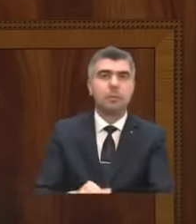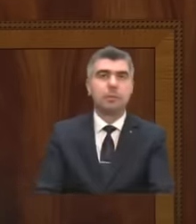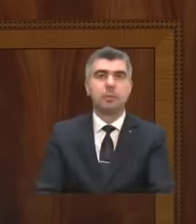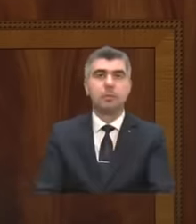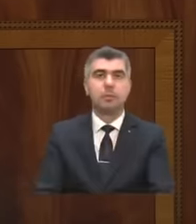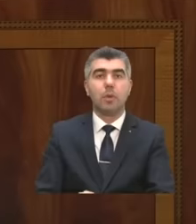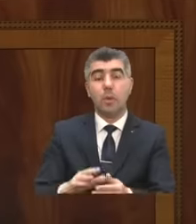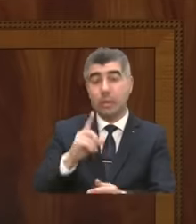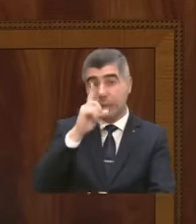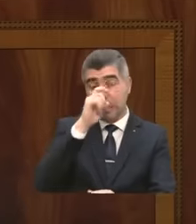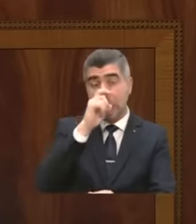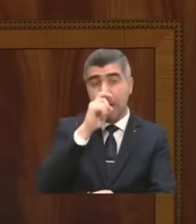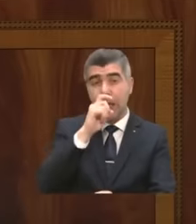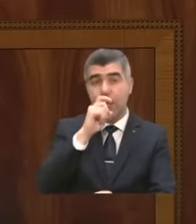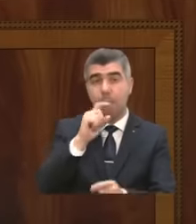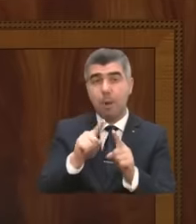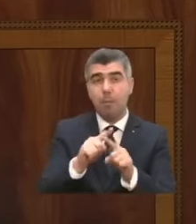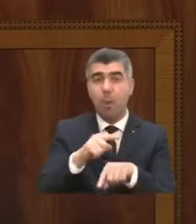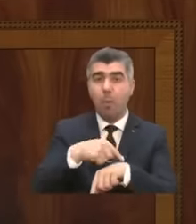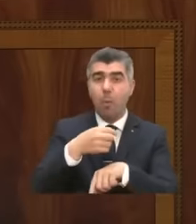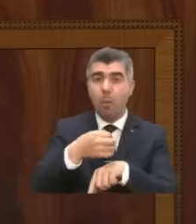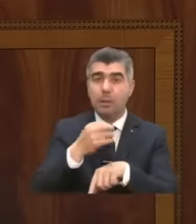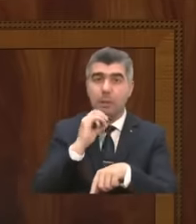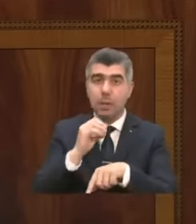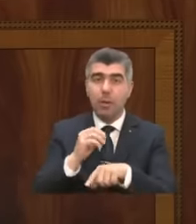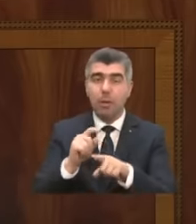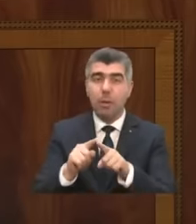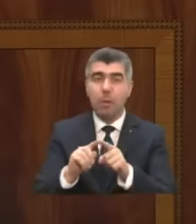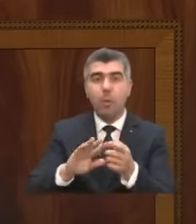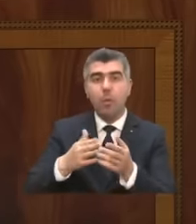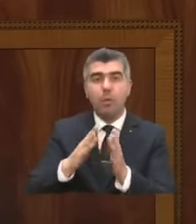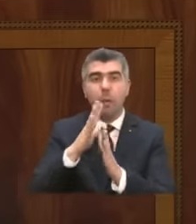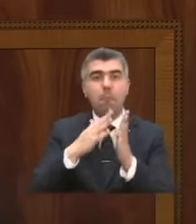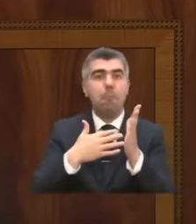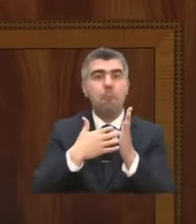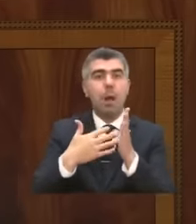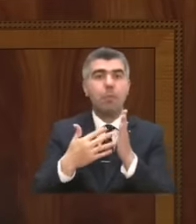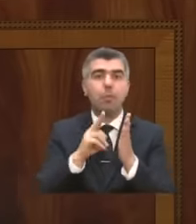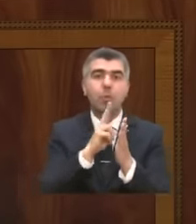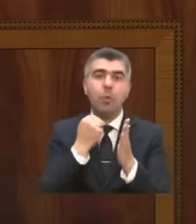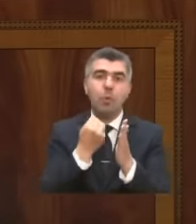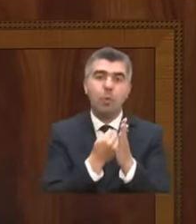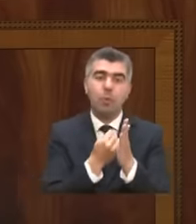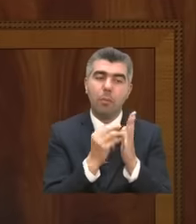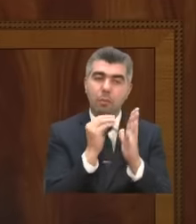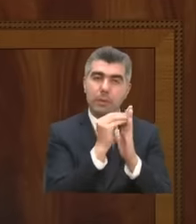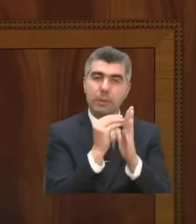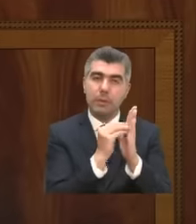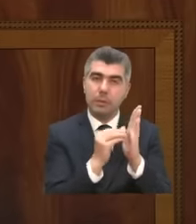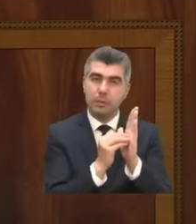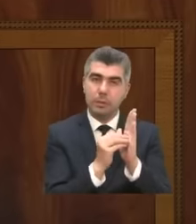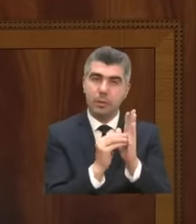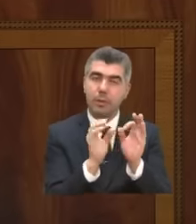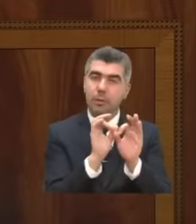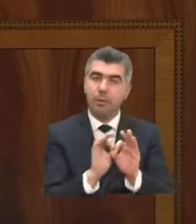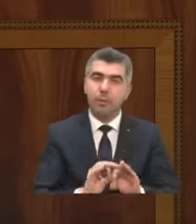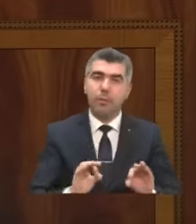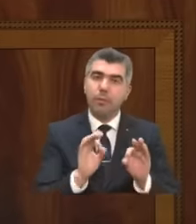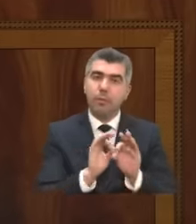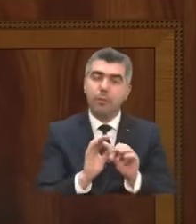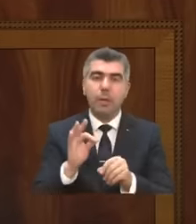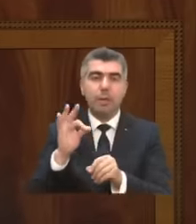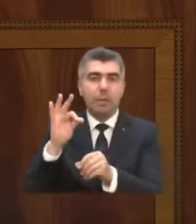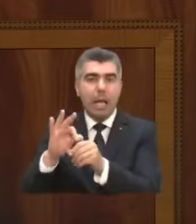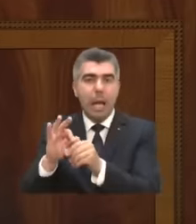من الصعب عليكم أنتم الوفاء بالتزاماتكم أو ما سميتم في برنامج الحكومي ديالكم دون الحديث عن وعودكم الانتخابية.